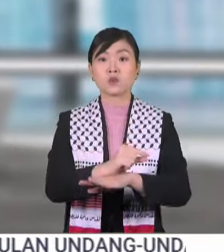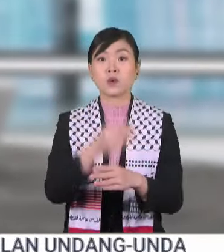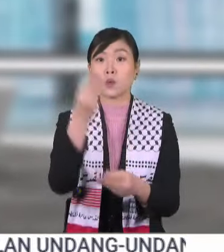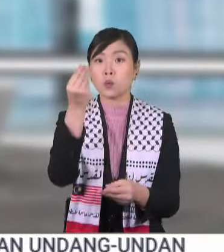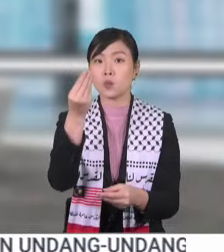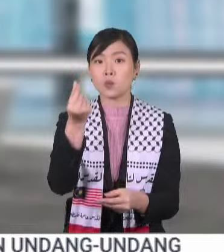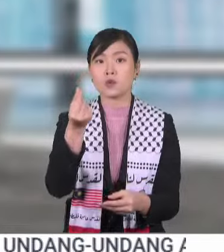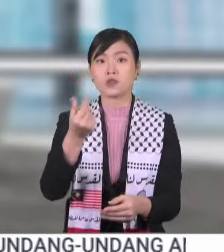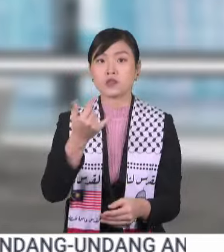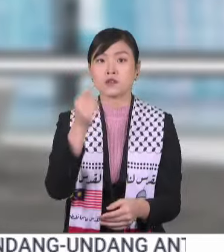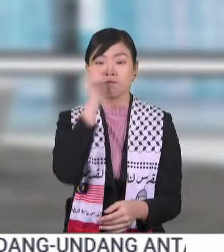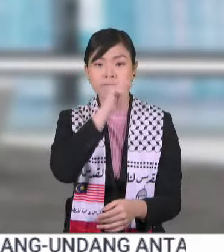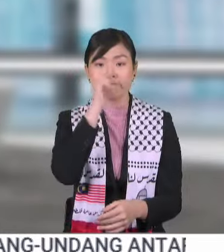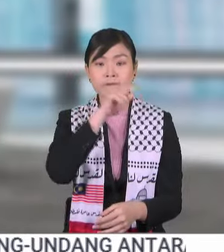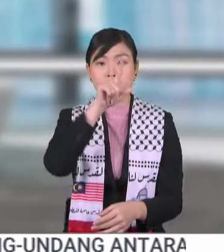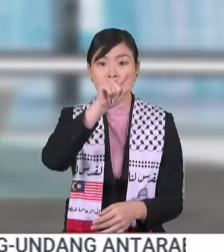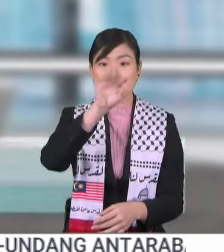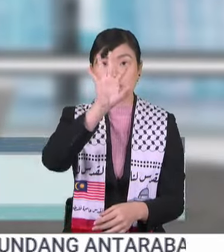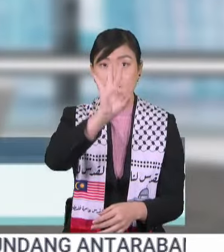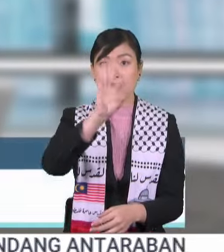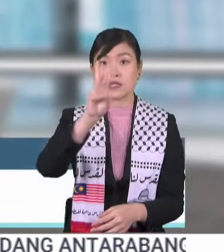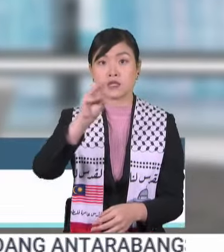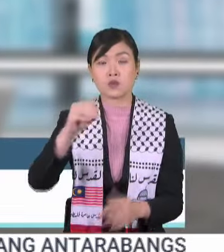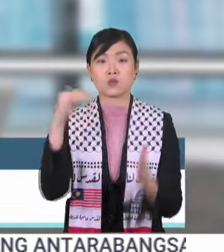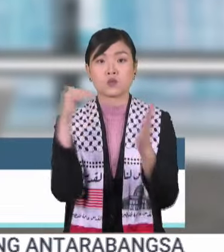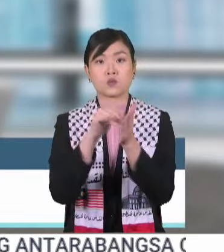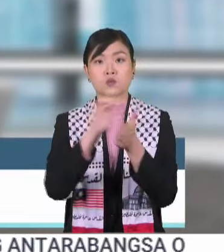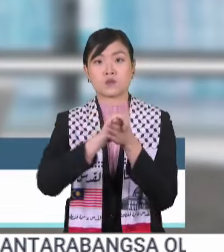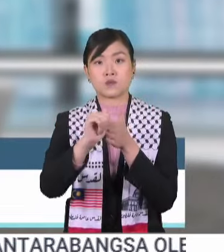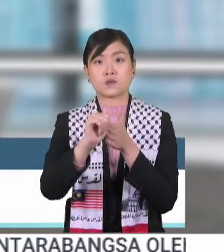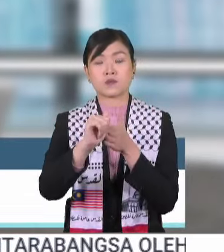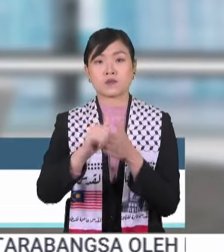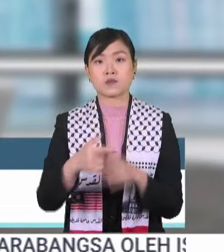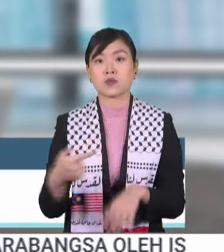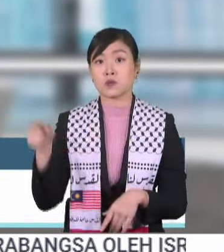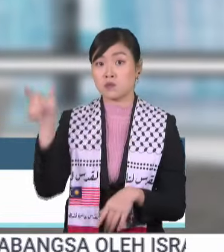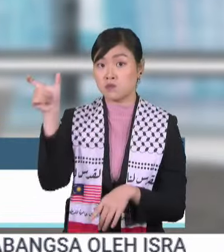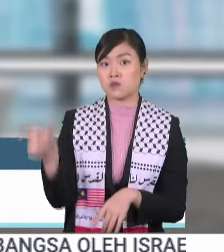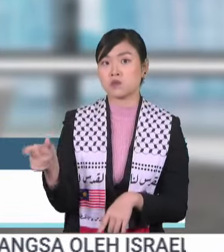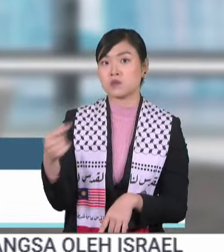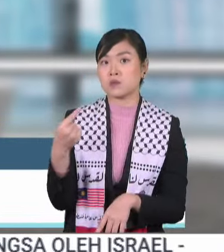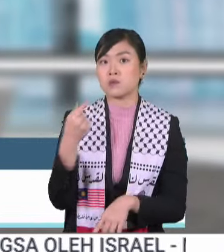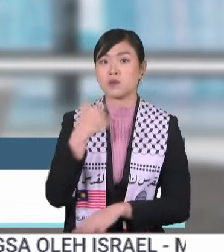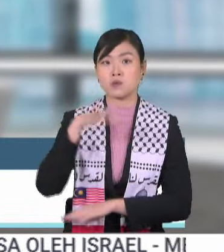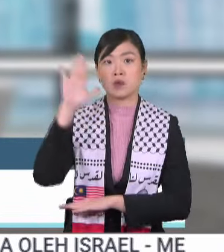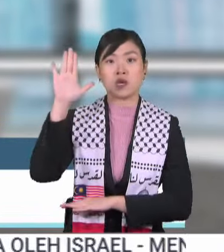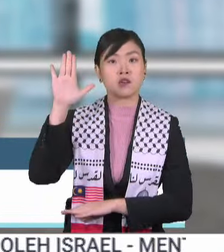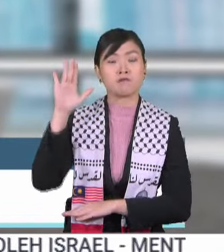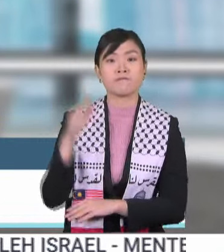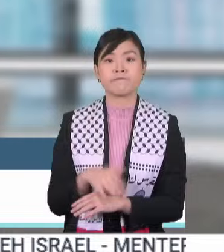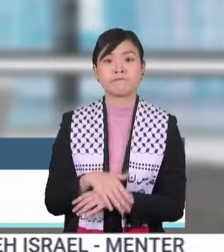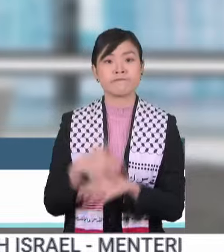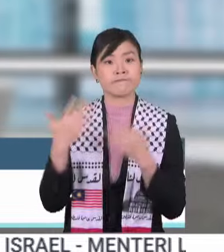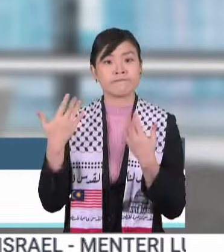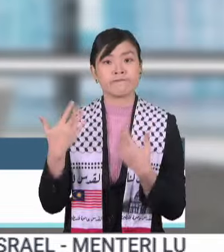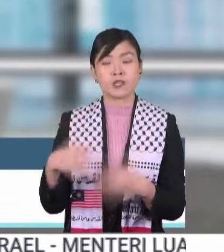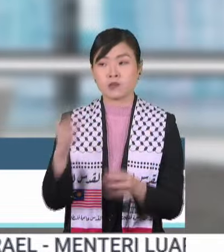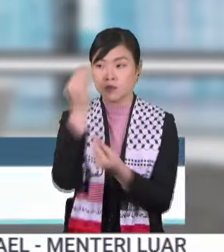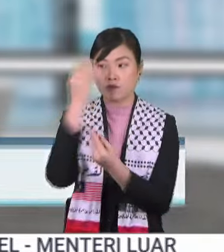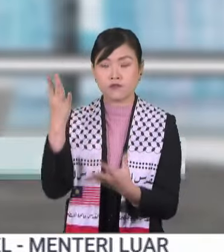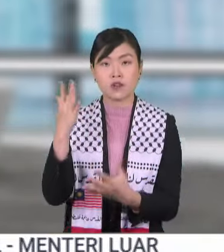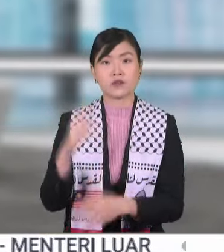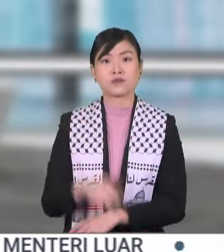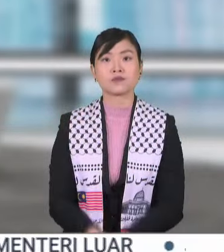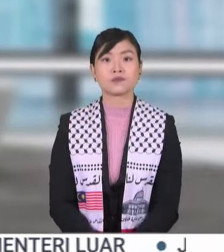r960 r000 tertuduh skaru nagaran membuat Pengakuan itu selepas pertuduhan terhadapnya dibacakan di hadapan Hakim